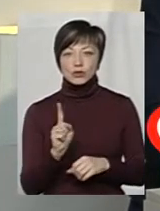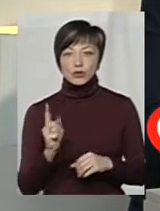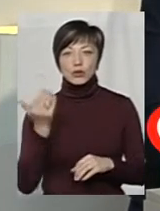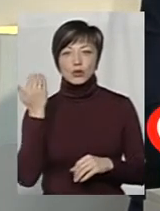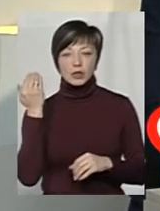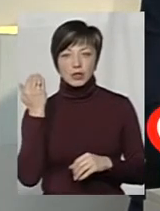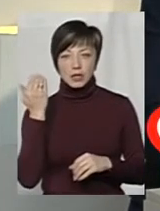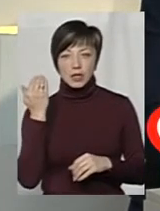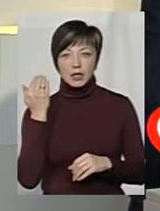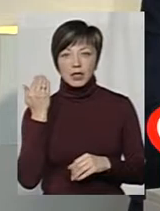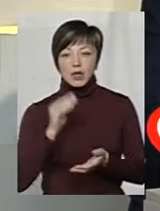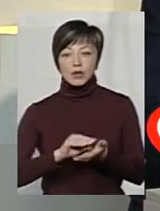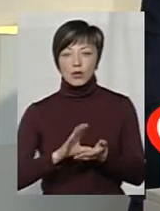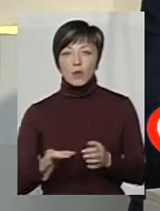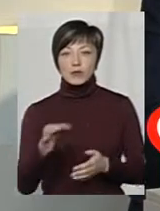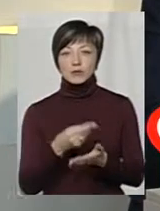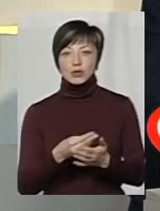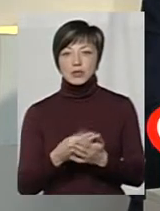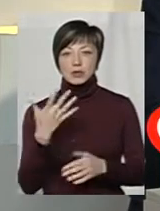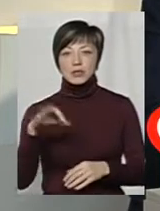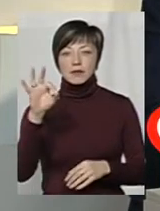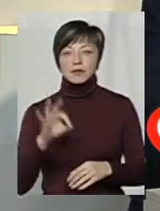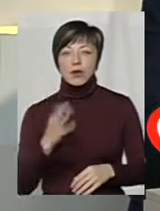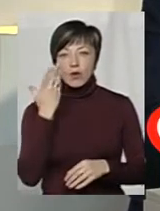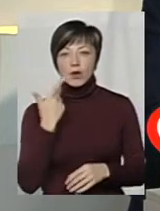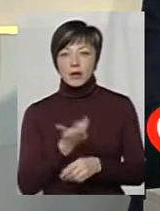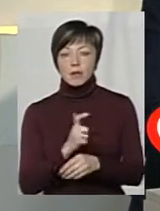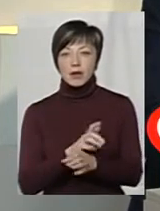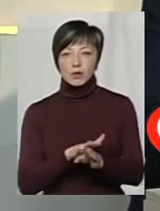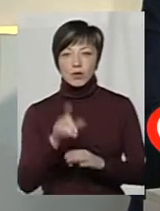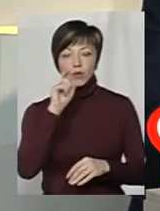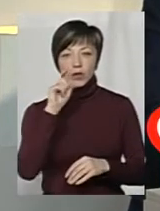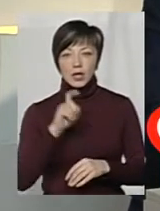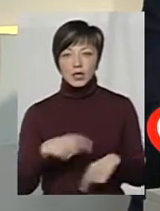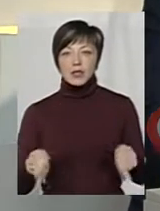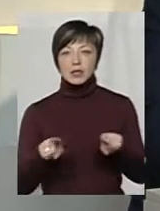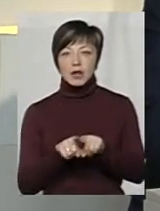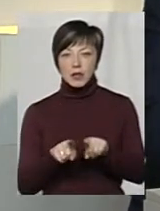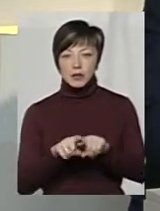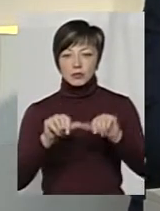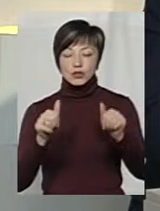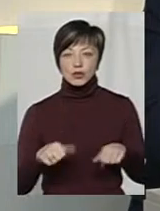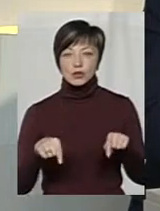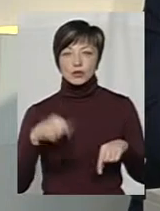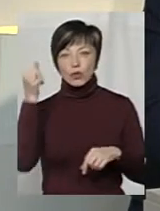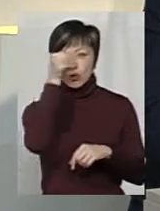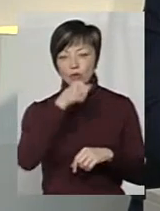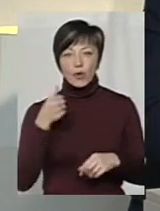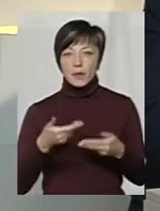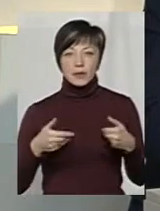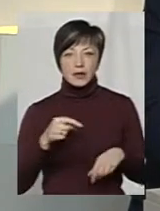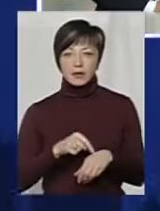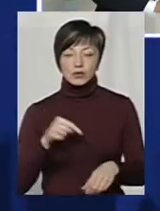тоді надходить в обласний бюджет 50%, коли є перевиконання по Україні. Таким чином, на практично цього року ми не